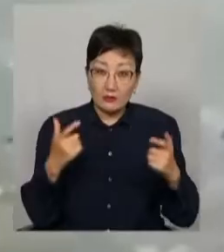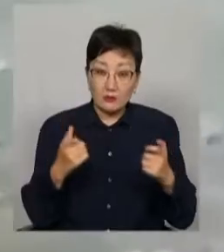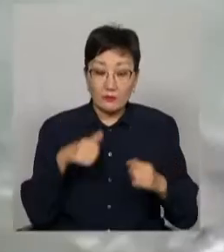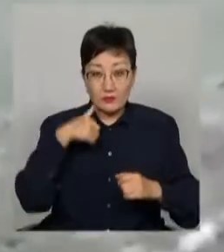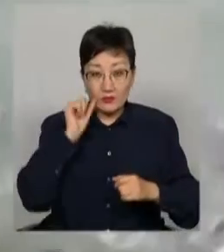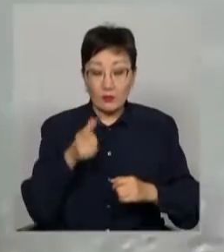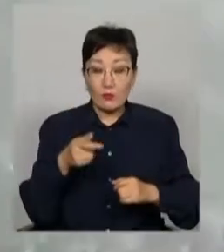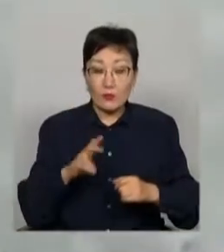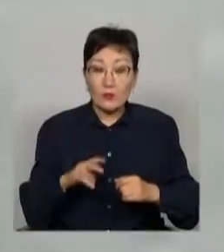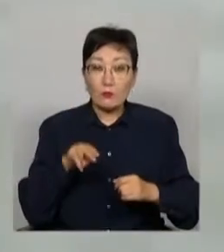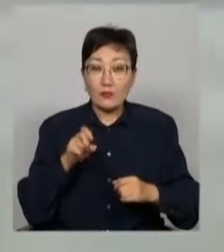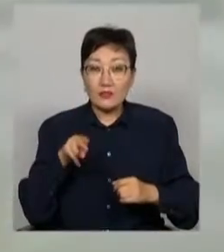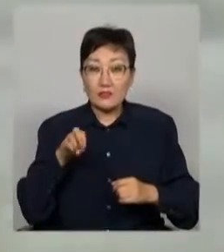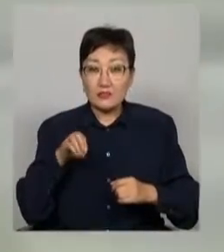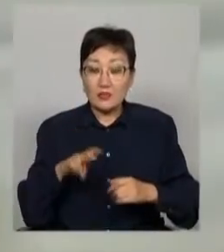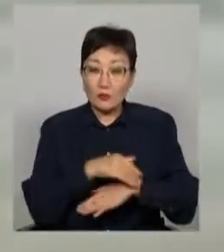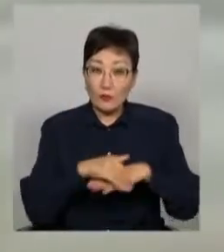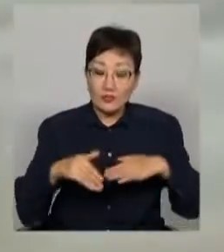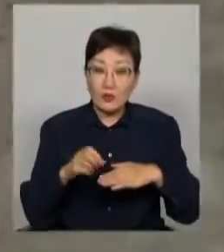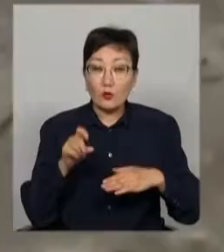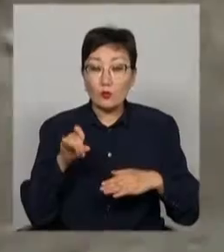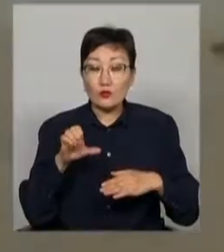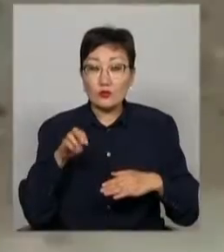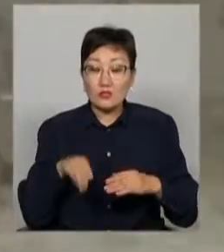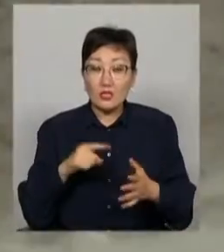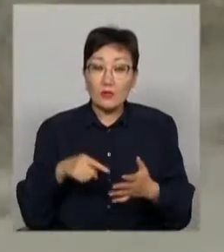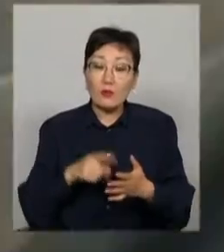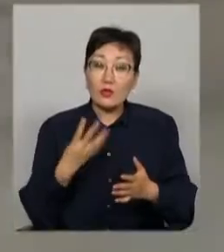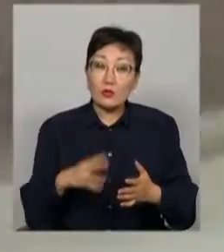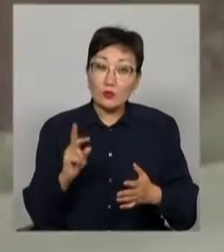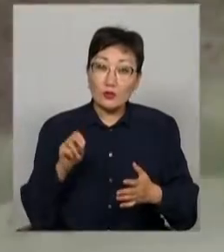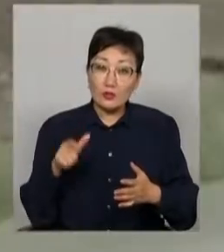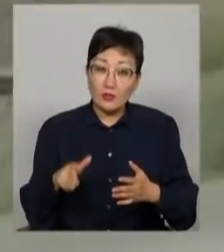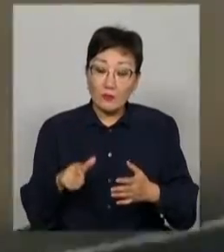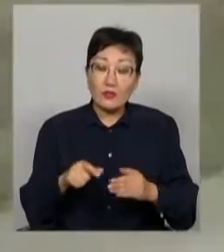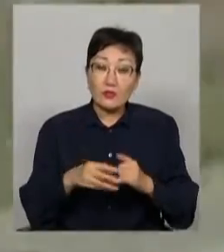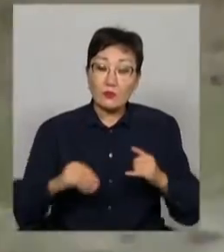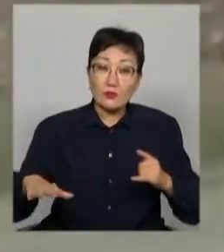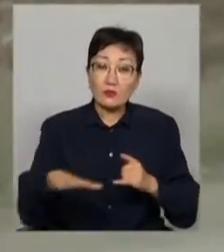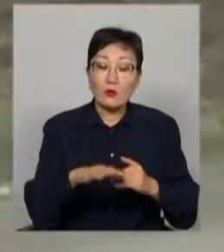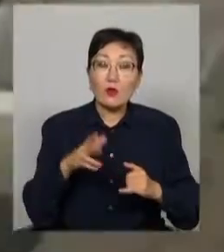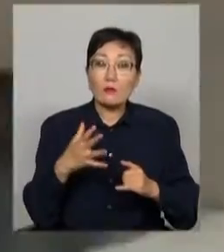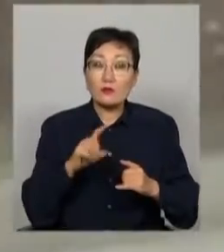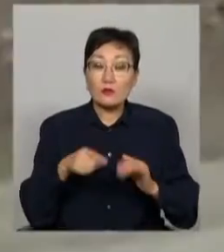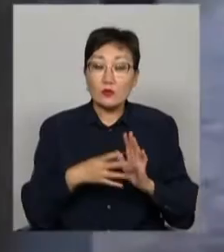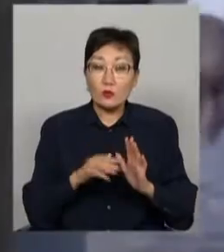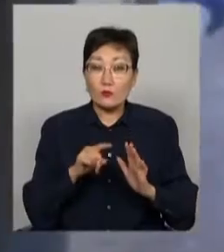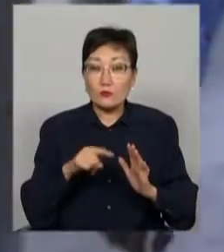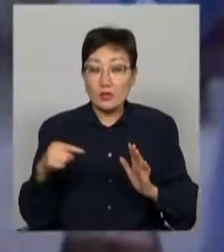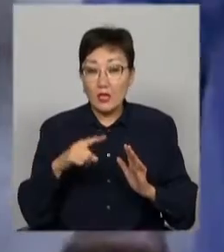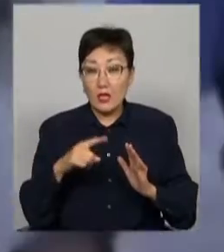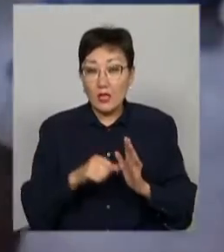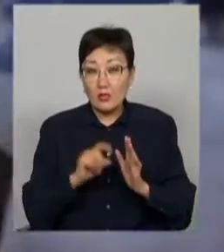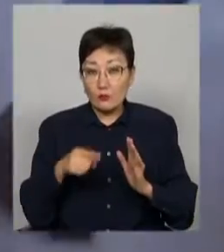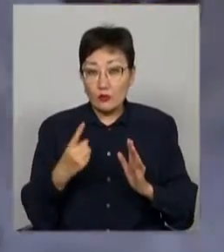Кеше Ауғанстанның Пакистанмен шекаралас Хост қаласынан 44 шақырым жерде магнитудасы 5.9-дан 6.1